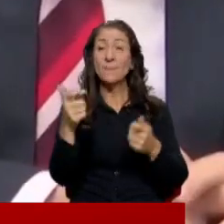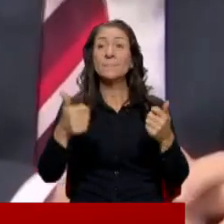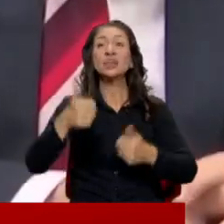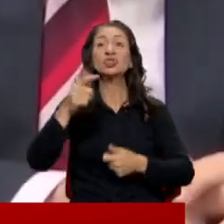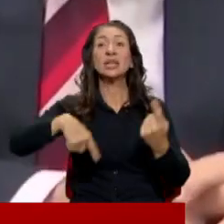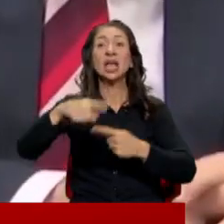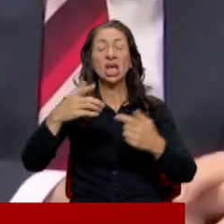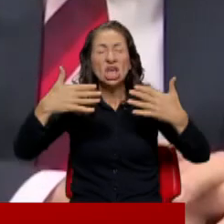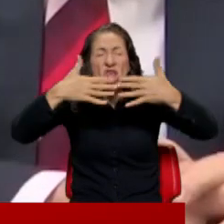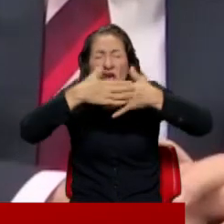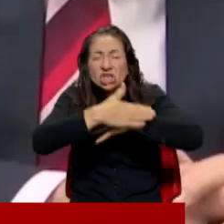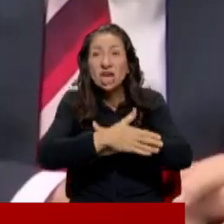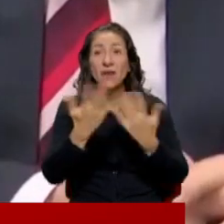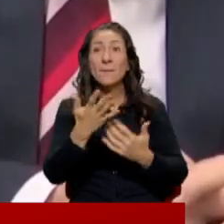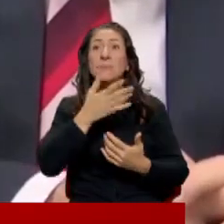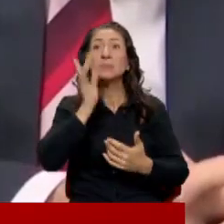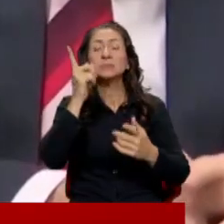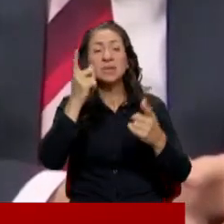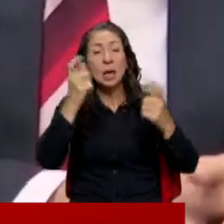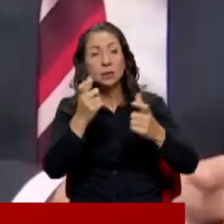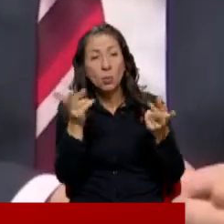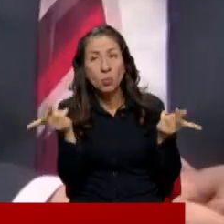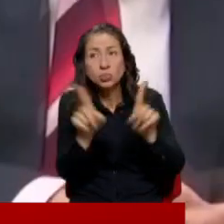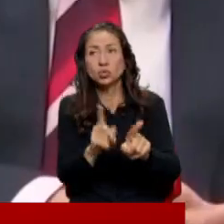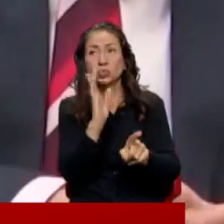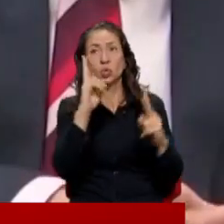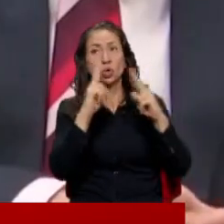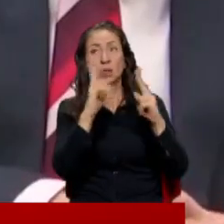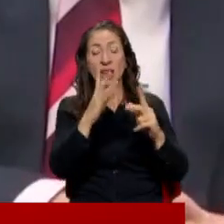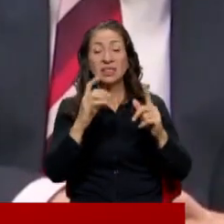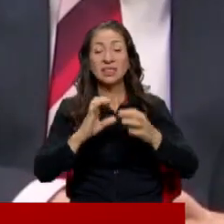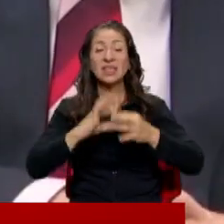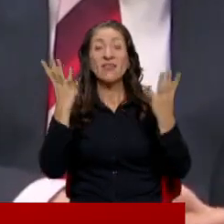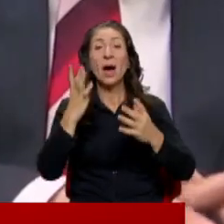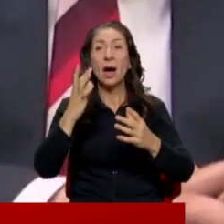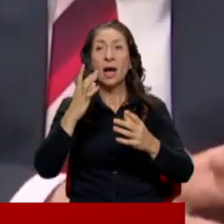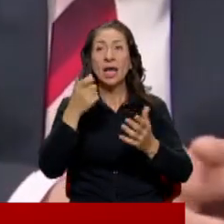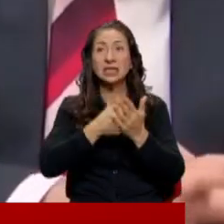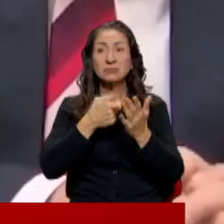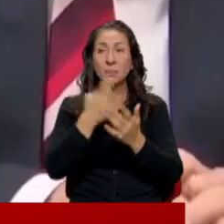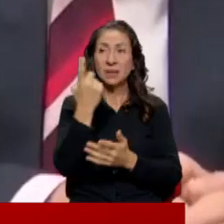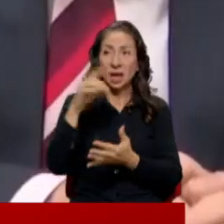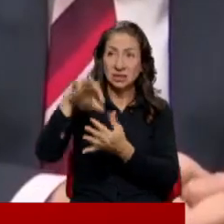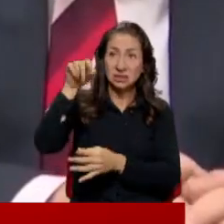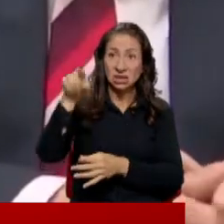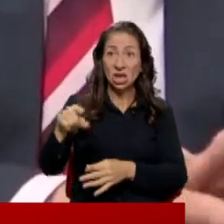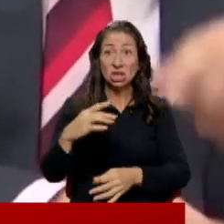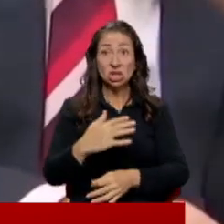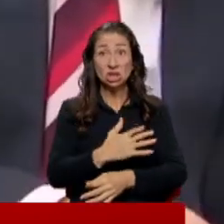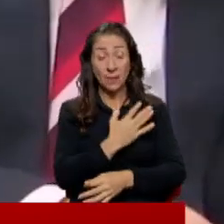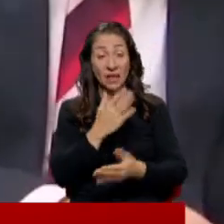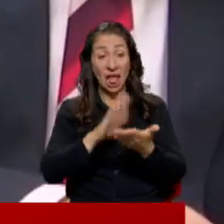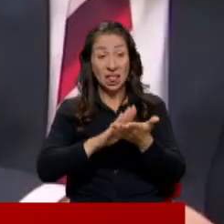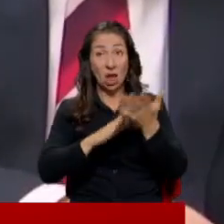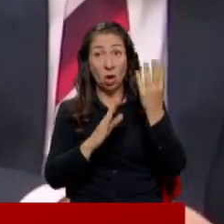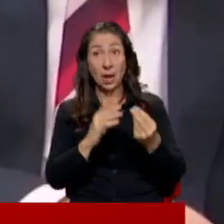başkanlarıyla gece yarısında ve bilinmez bir adreste görüşmeye gidiyor. Deva Partisi'nden isimlerden bir tanesine de CHP'nin